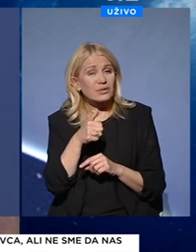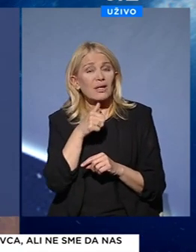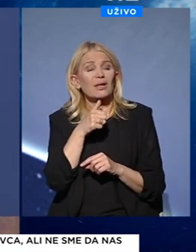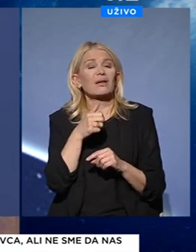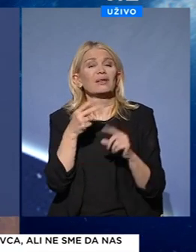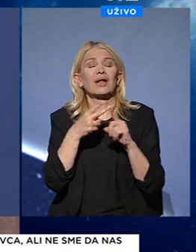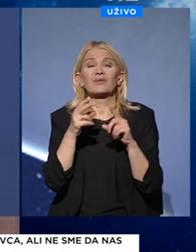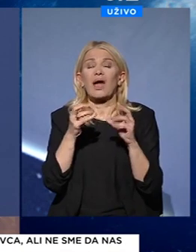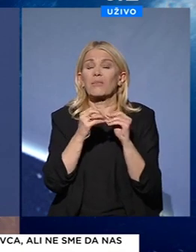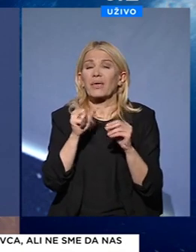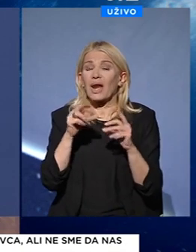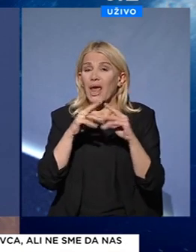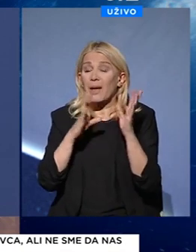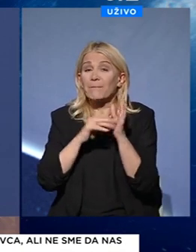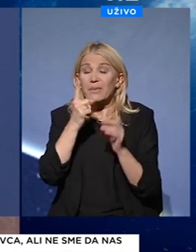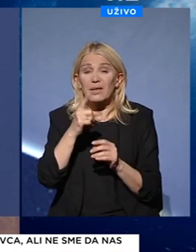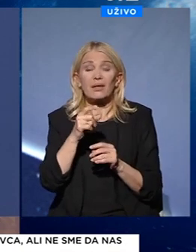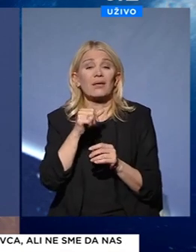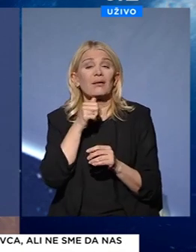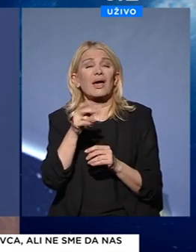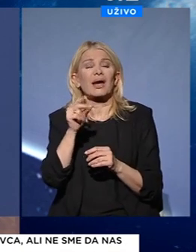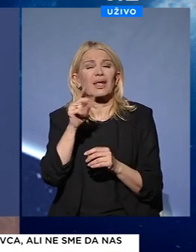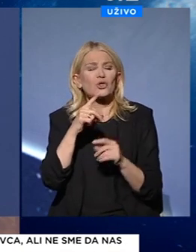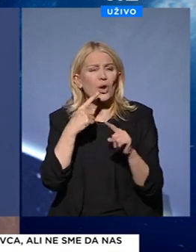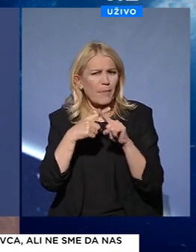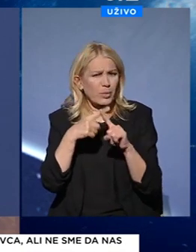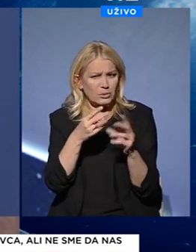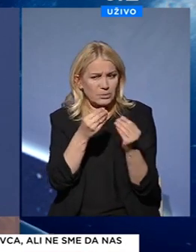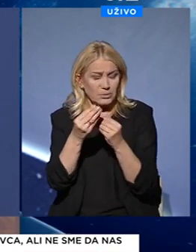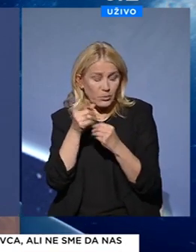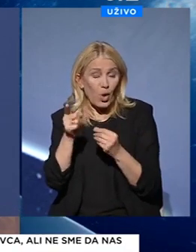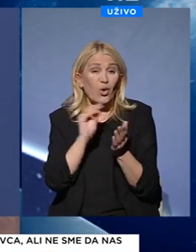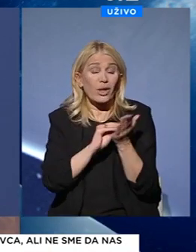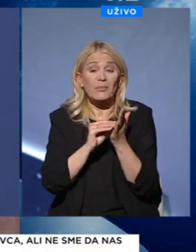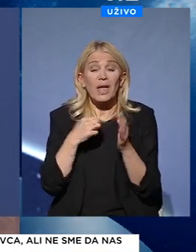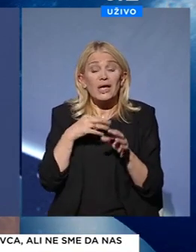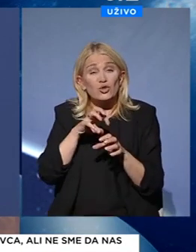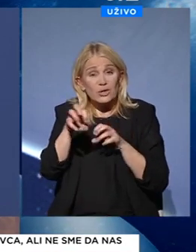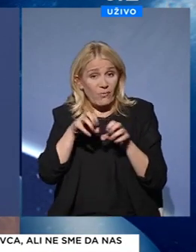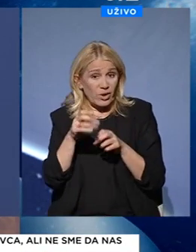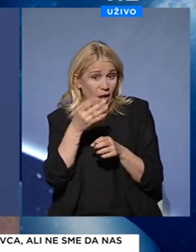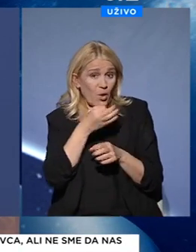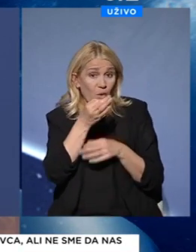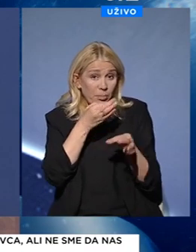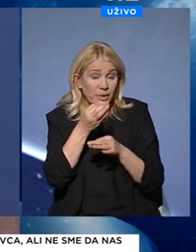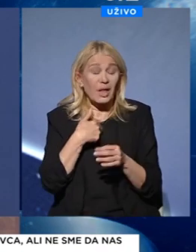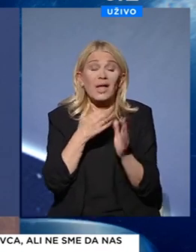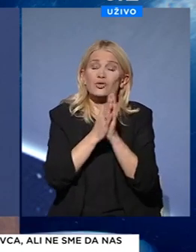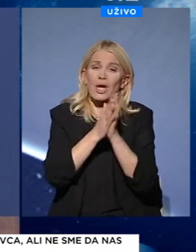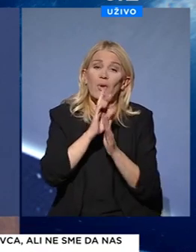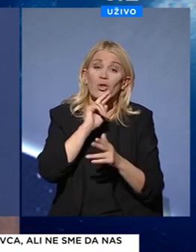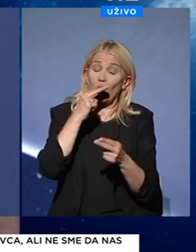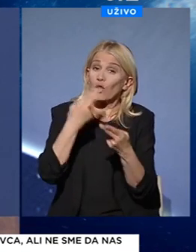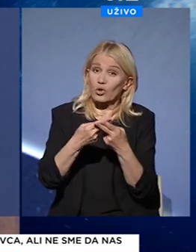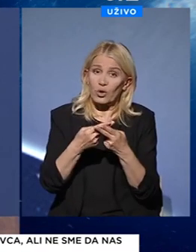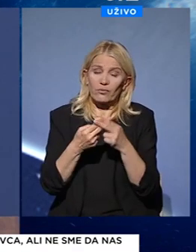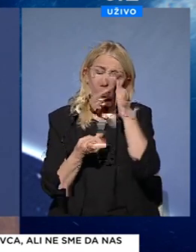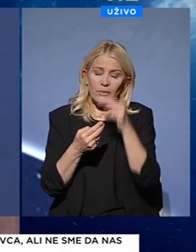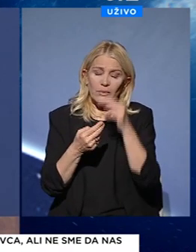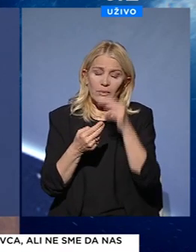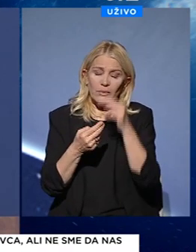Belami, Blic, TV Zona Plus. Ja ću izdvojiti nekoliko pa ću vas zamoliti za odgovor u